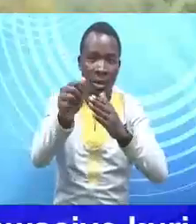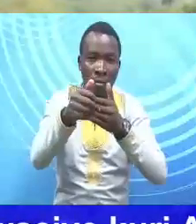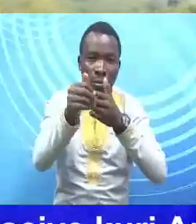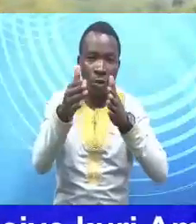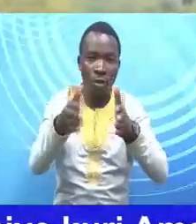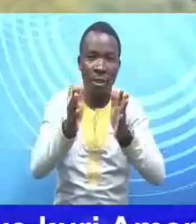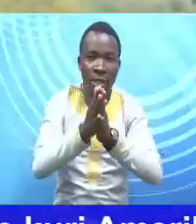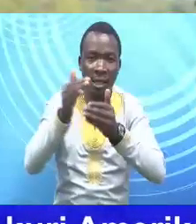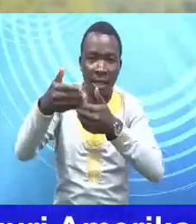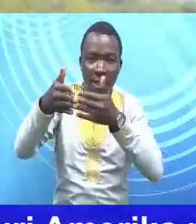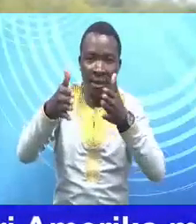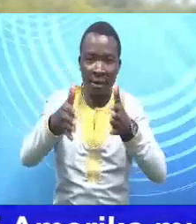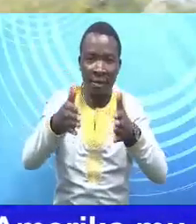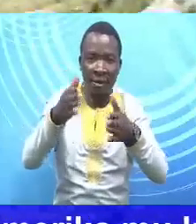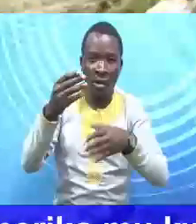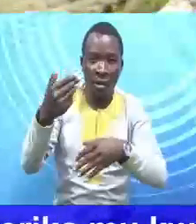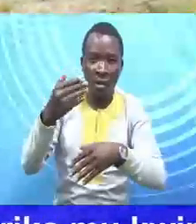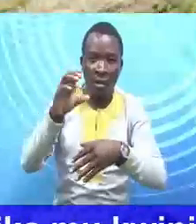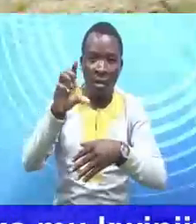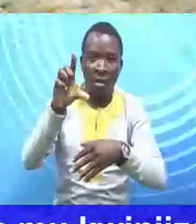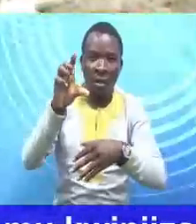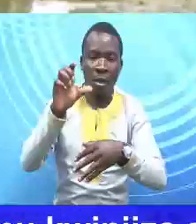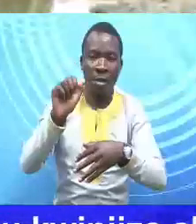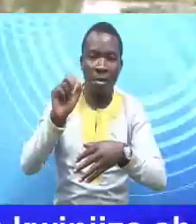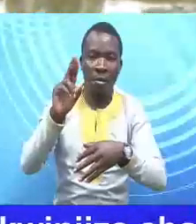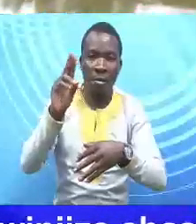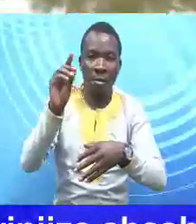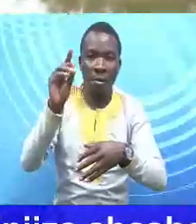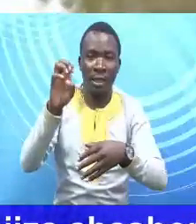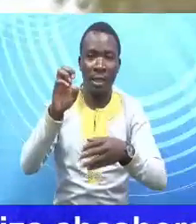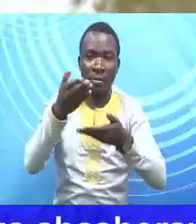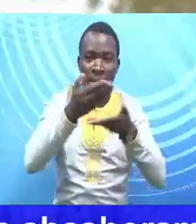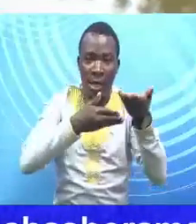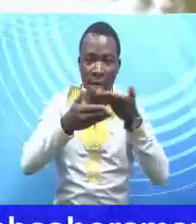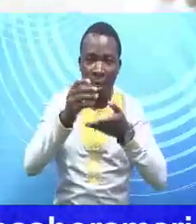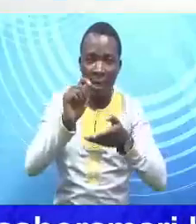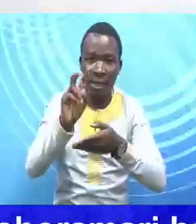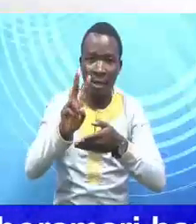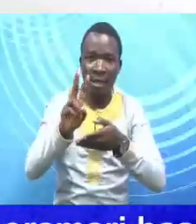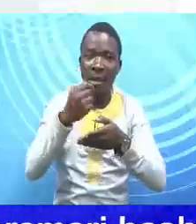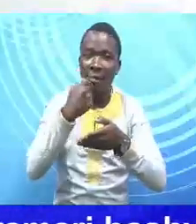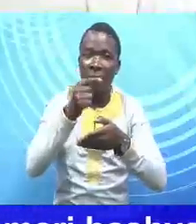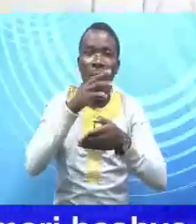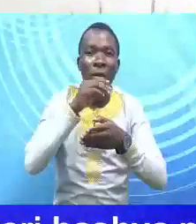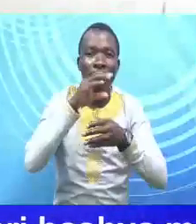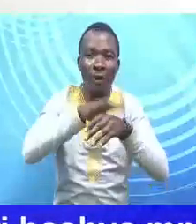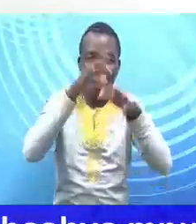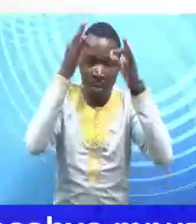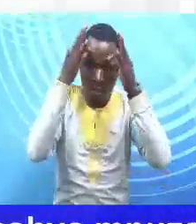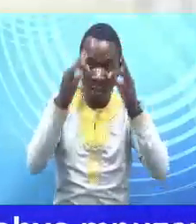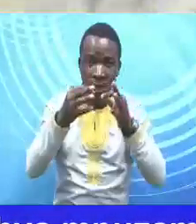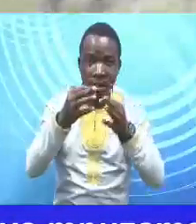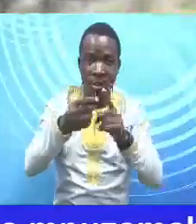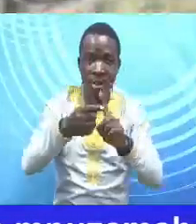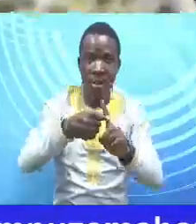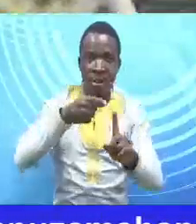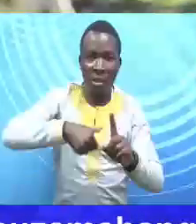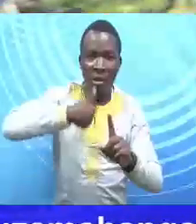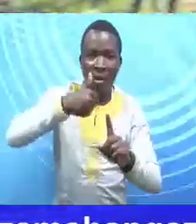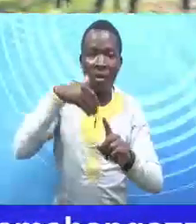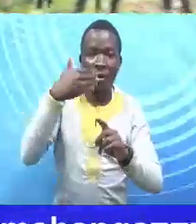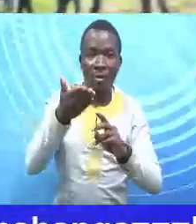b'uyu nyakwigendera Guhitonze Claude bagana na BTN TV bavuze ko ngo uyu Guhitonze Claude yafashe icyemezo cyo kwiyahura, ngo nyuma yaho yatemaga urugi